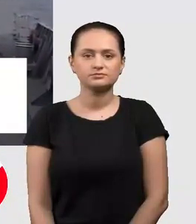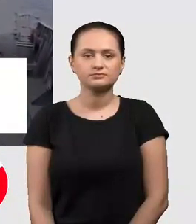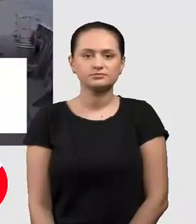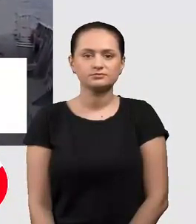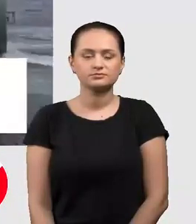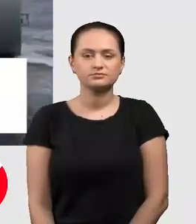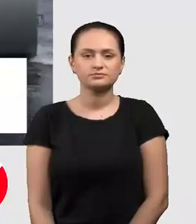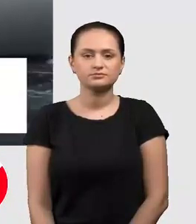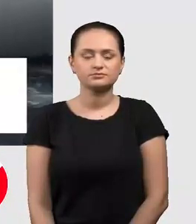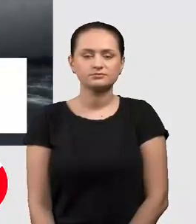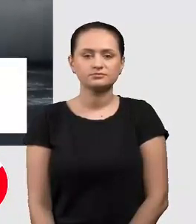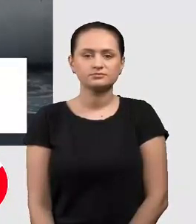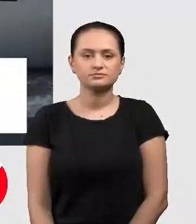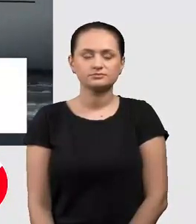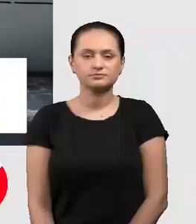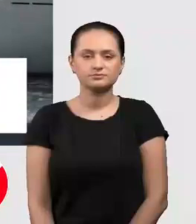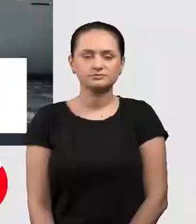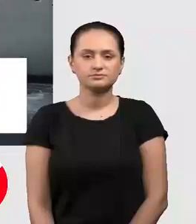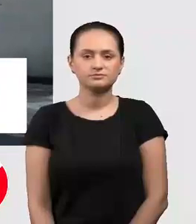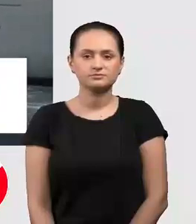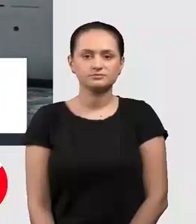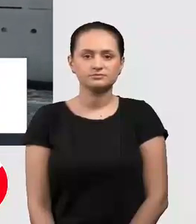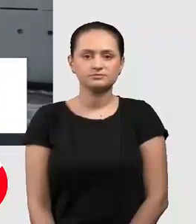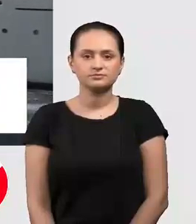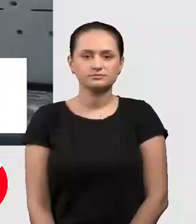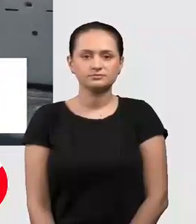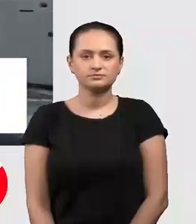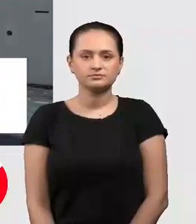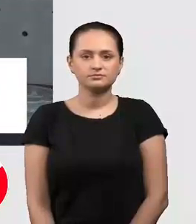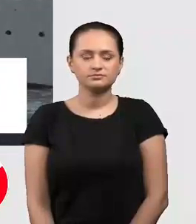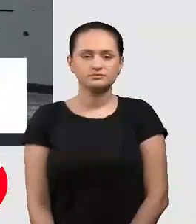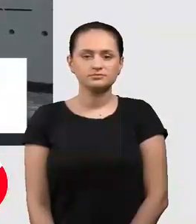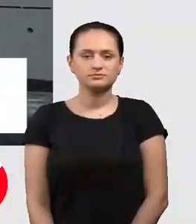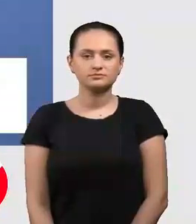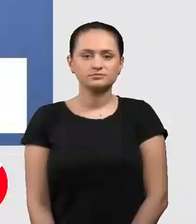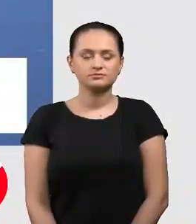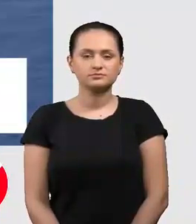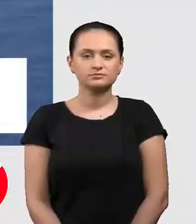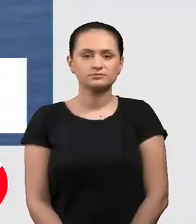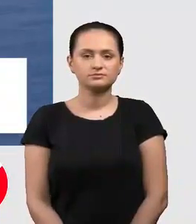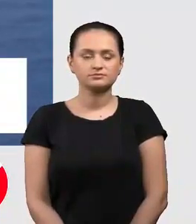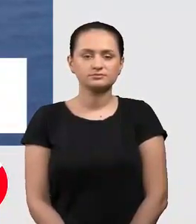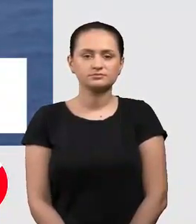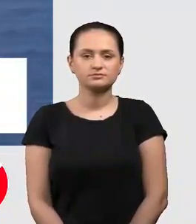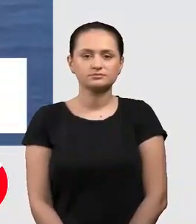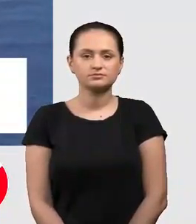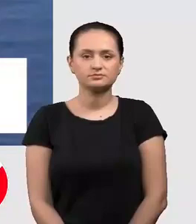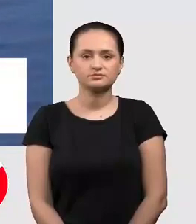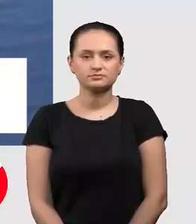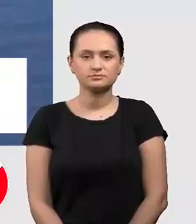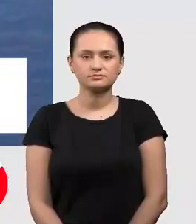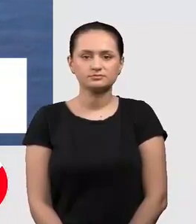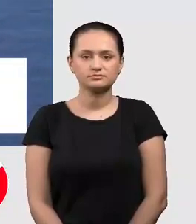din 1936, Turcia a închis cele două strâmtori, Bosfor și Dardanele. Tocmai în această cauză, astfel